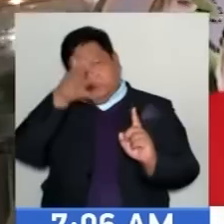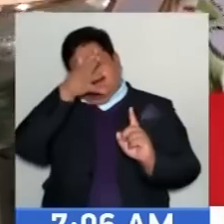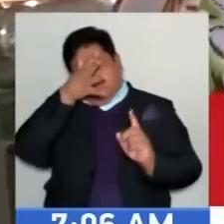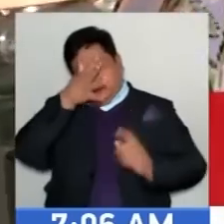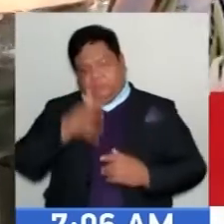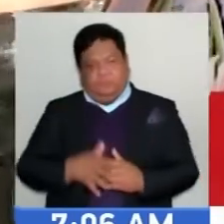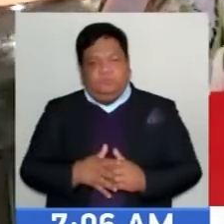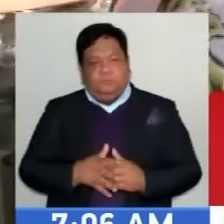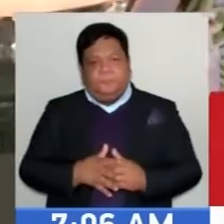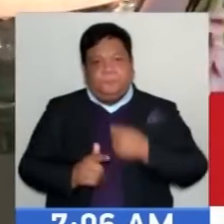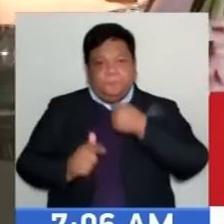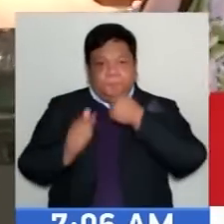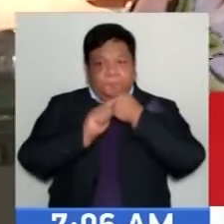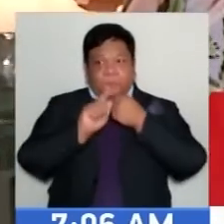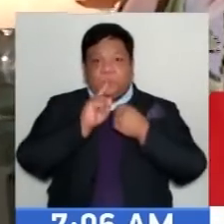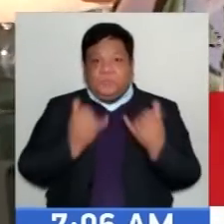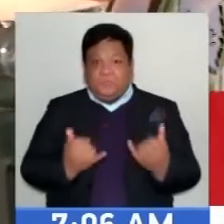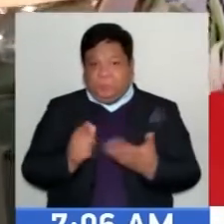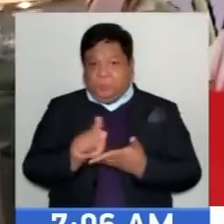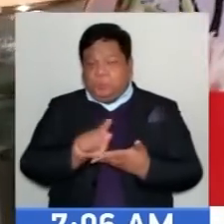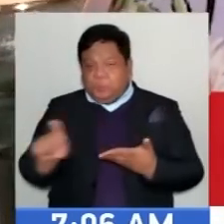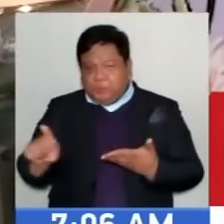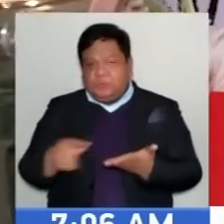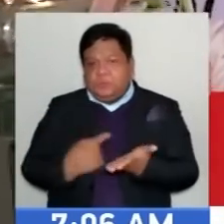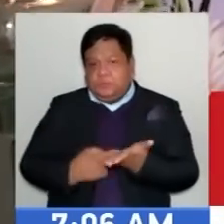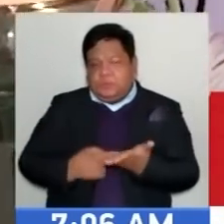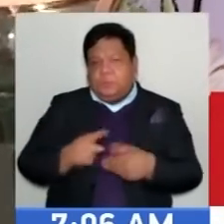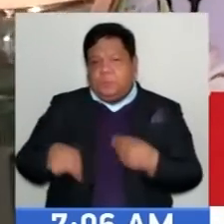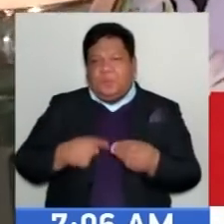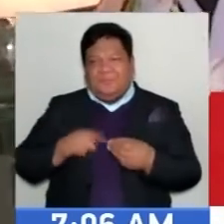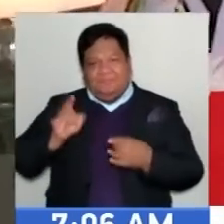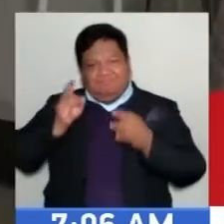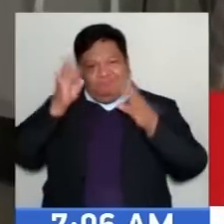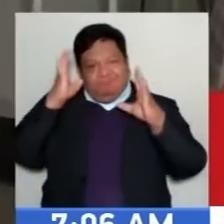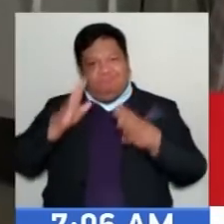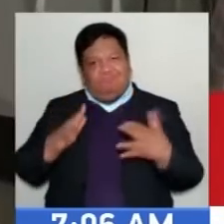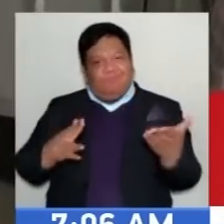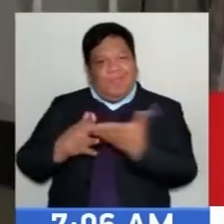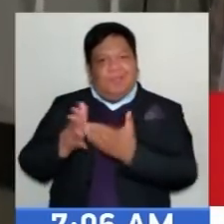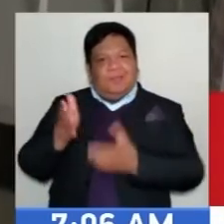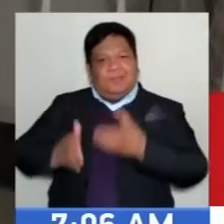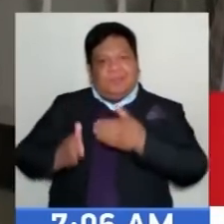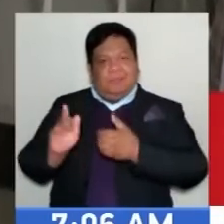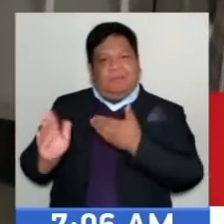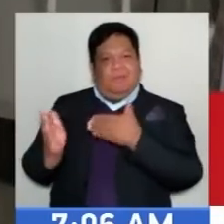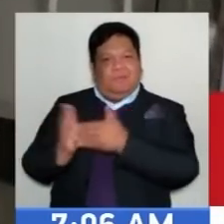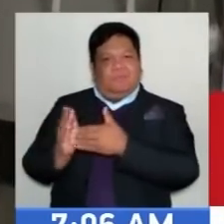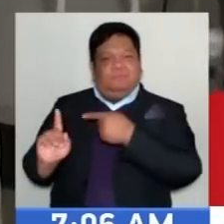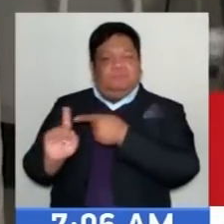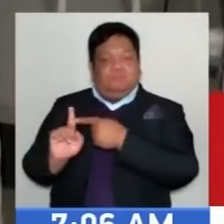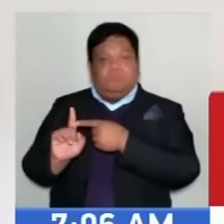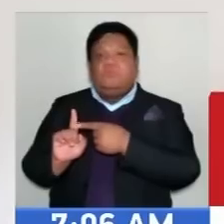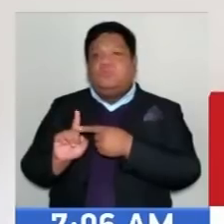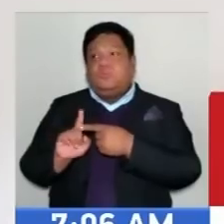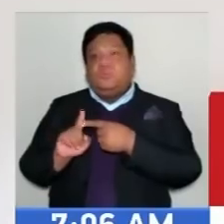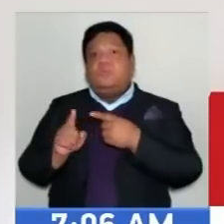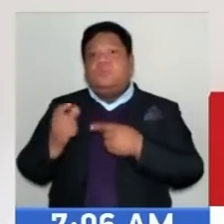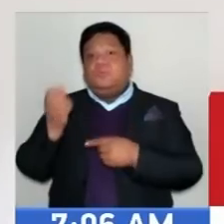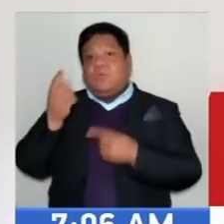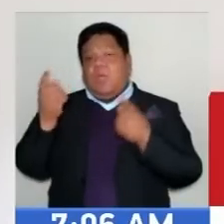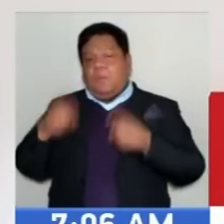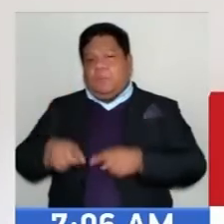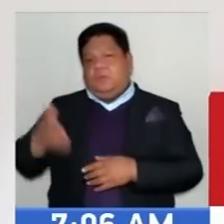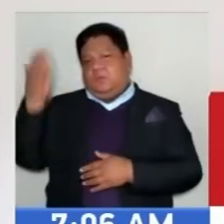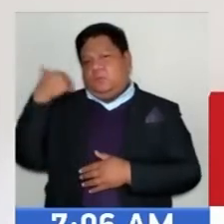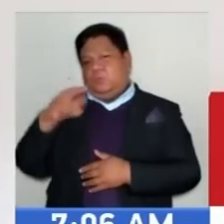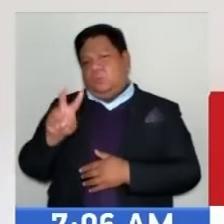Linggo kaugnay sa kasong grave threat na sinampan ng kanilang pamilya laban kay Pascual matapos ang insidente noong 2018. Hindi matanggap ng